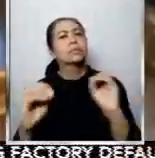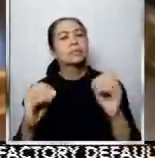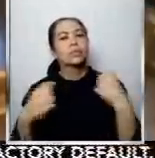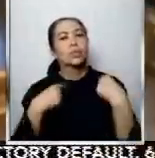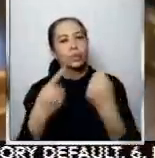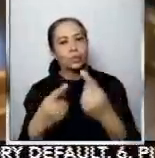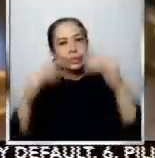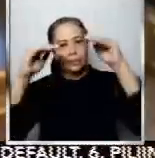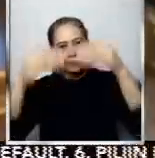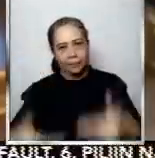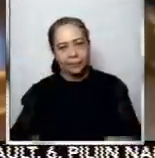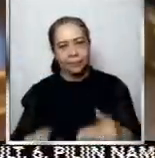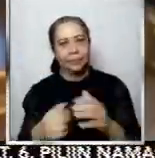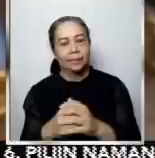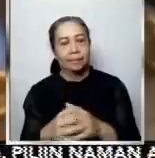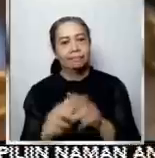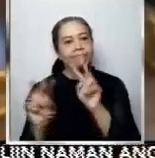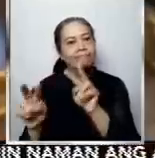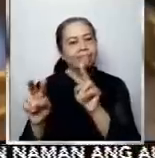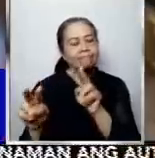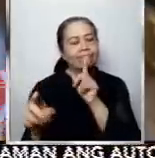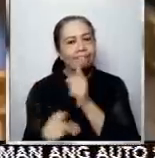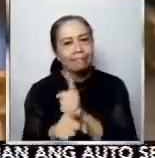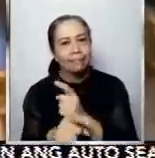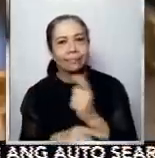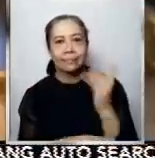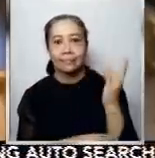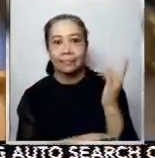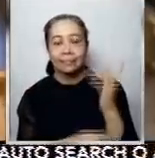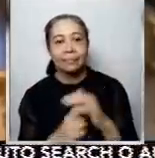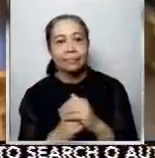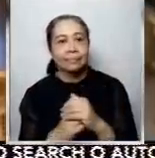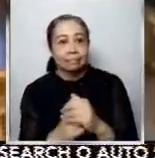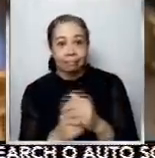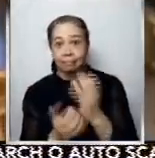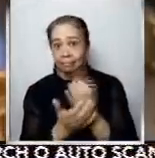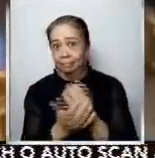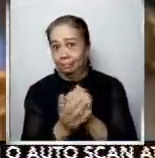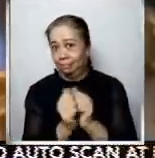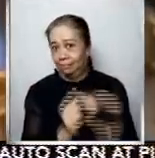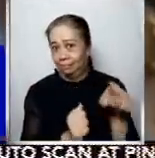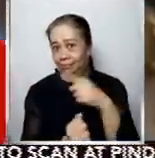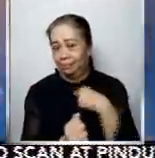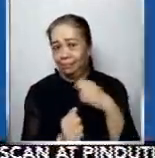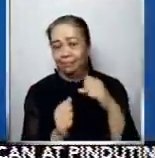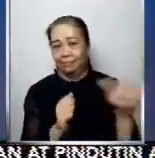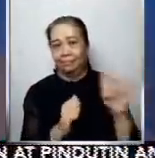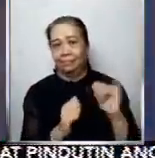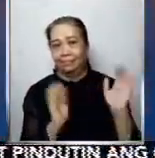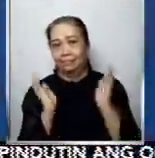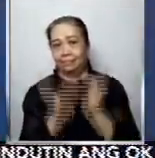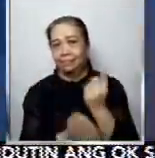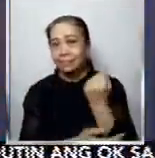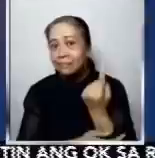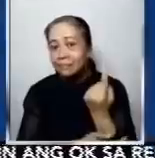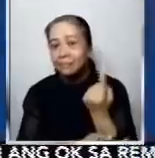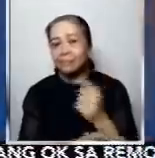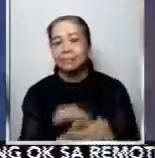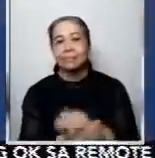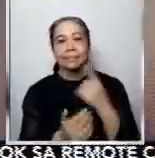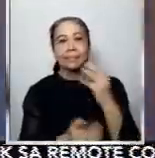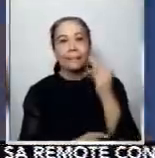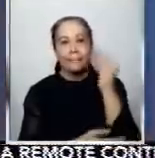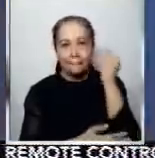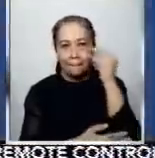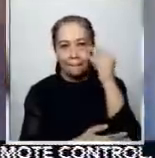Tsaka nilulook forward ko talaga dahil syempre makakasama ko dito yung mga Starstruck Batch 1. Para kay Mark, ang